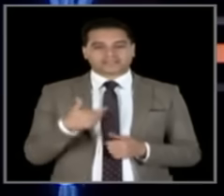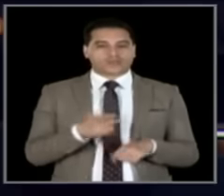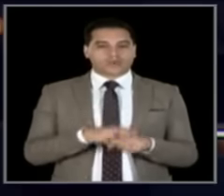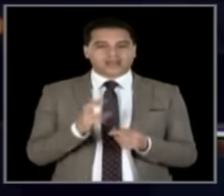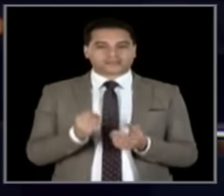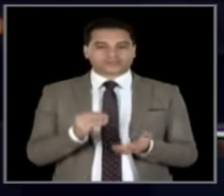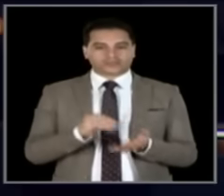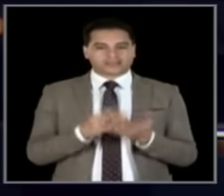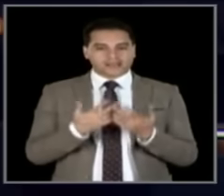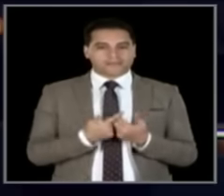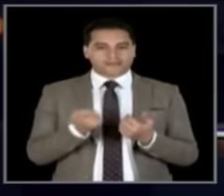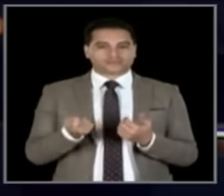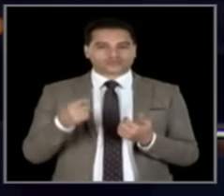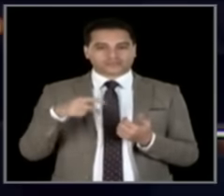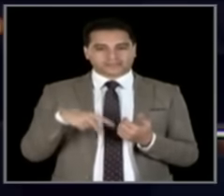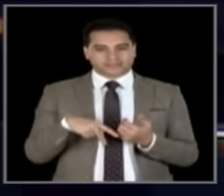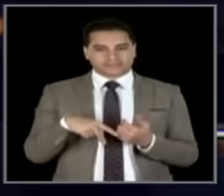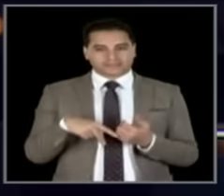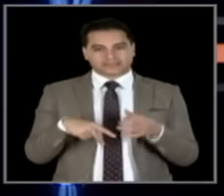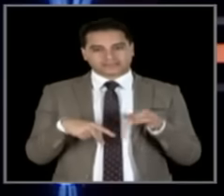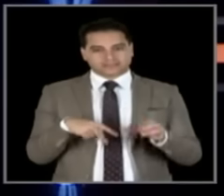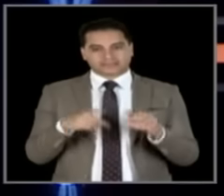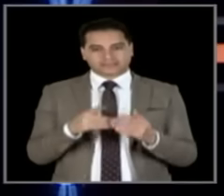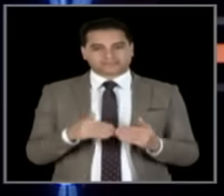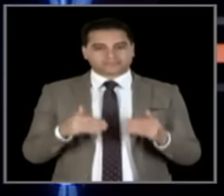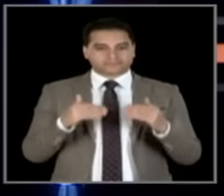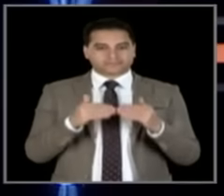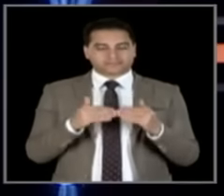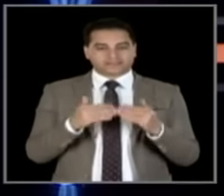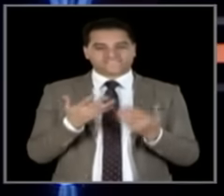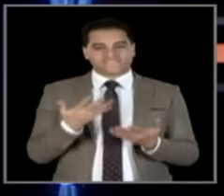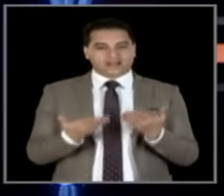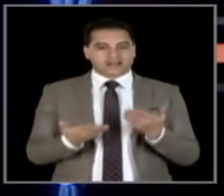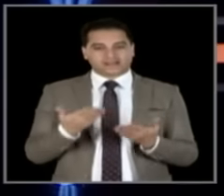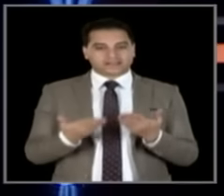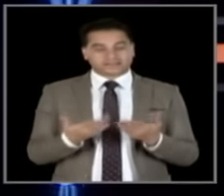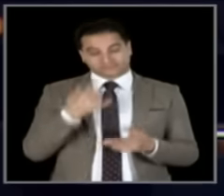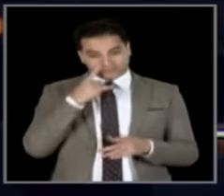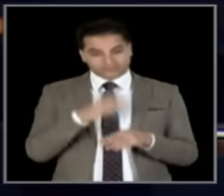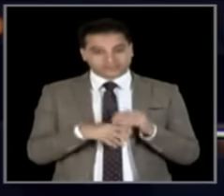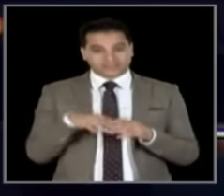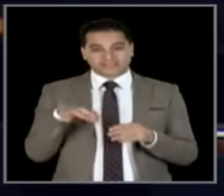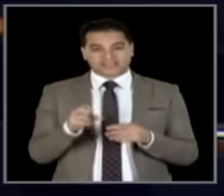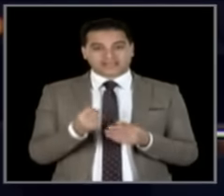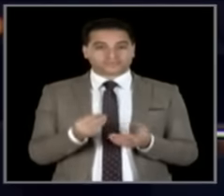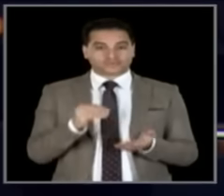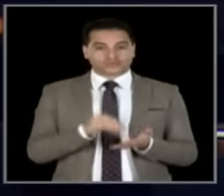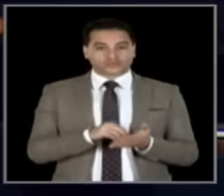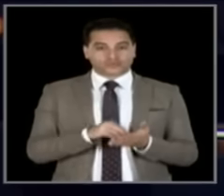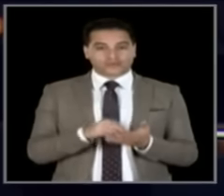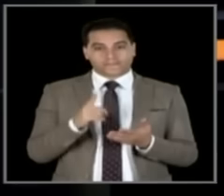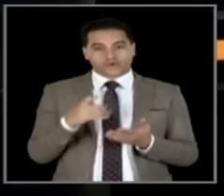60 وخمسة وعشرين 85. رجعنا في الماتش. فرق خمس نقط، رجعتوا تاني في المباراة. 90 وخمسة